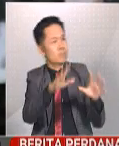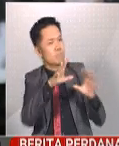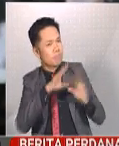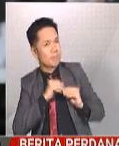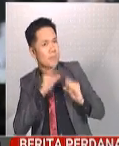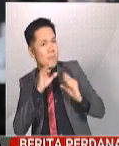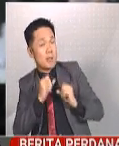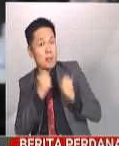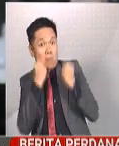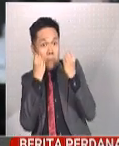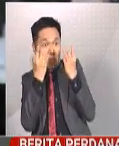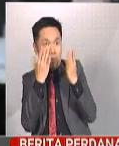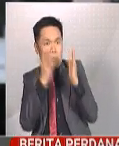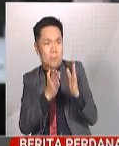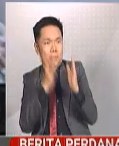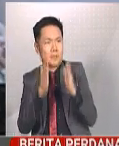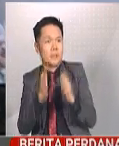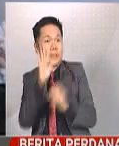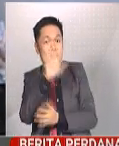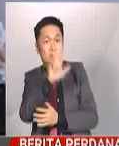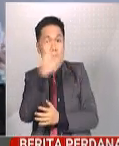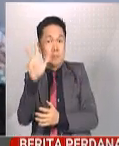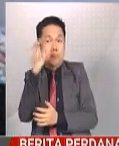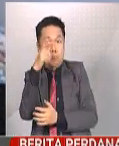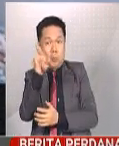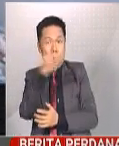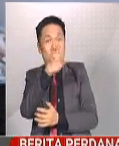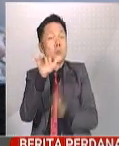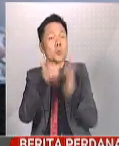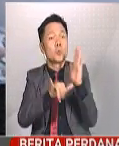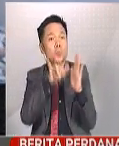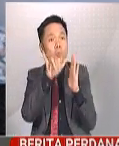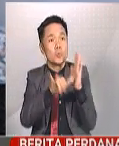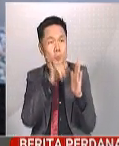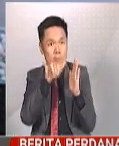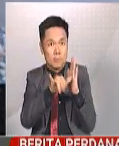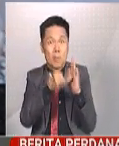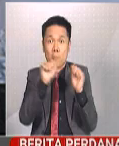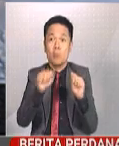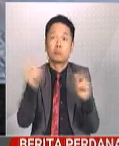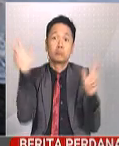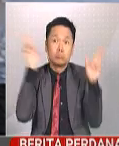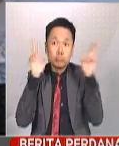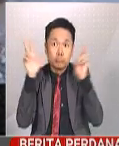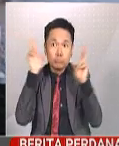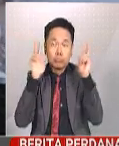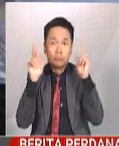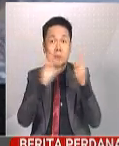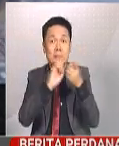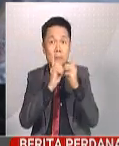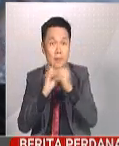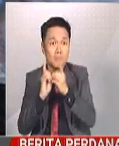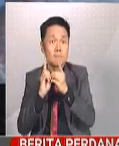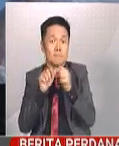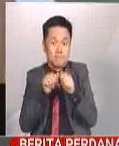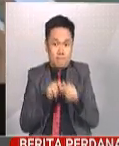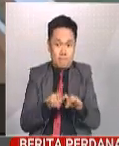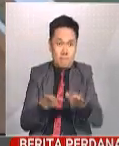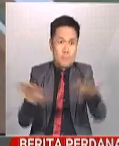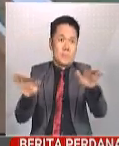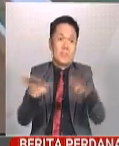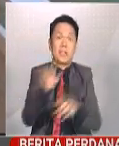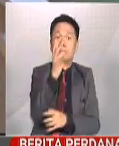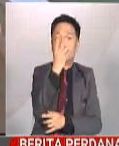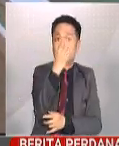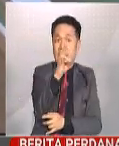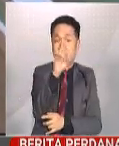jumlah tontonan lebih 53000 di YouTube single itu boleh didengar di semua platform digital menerusi edaran Rasmi